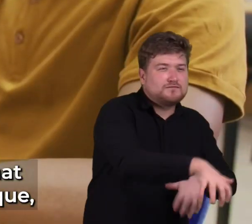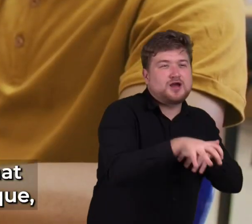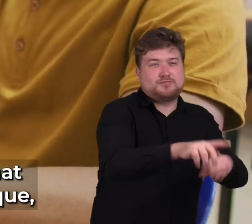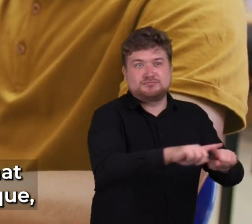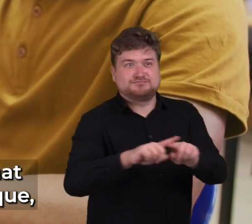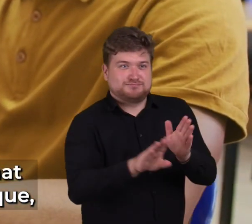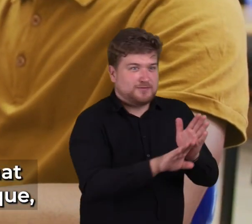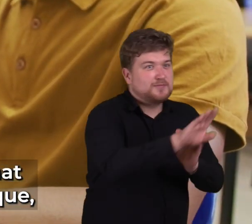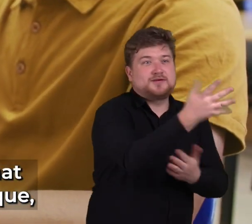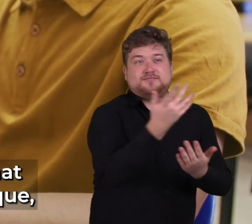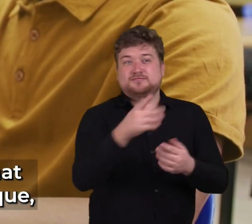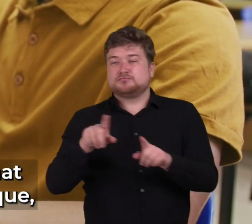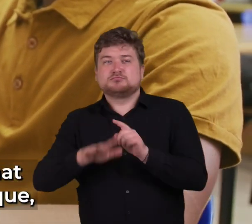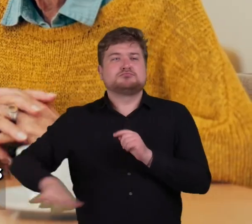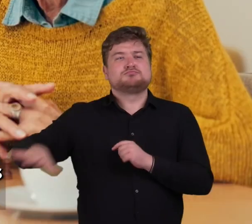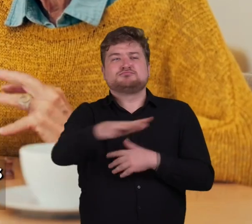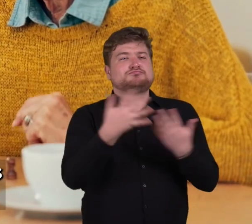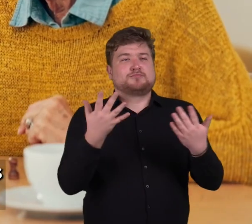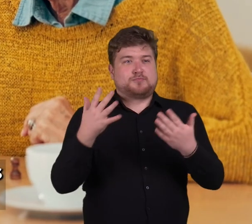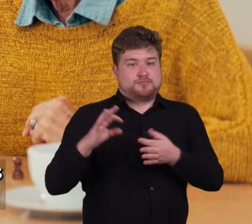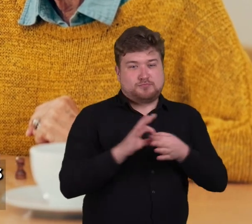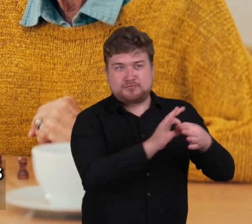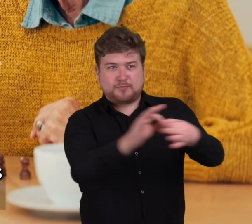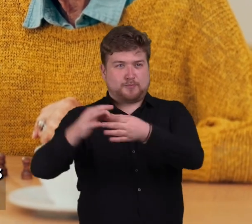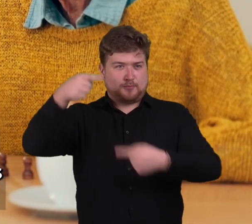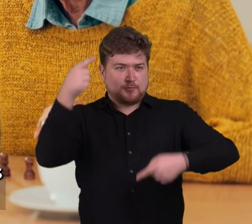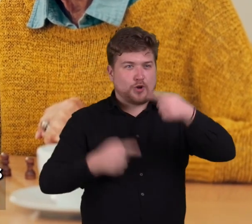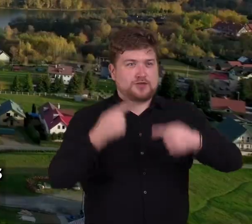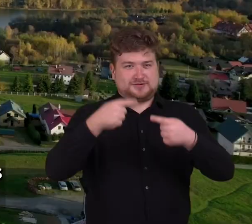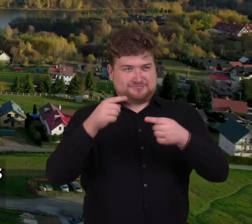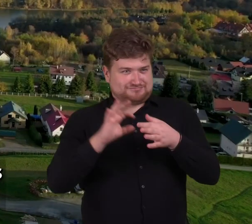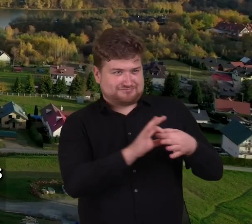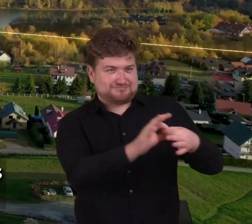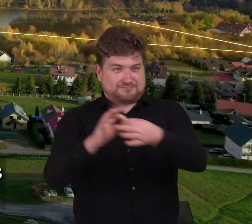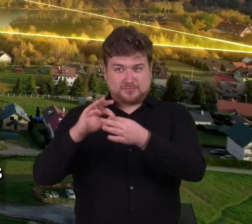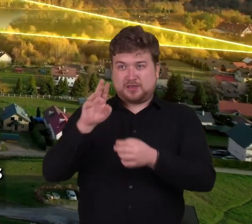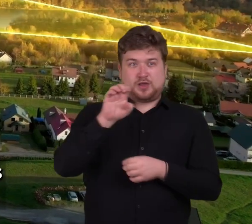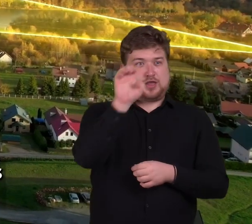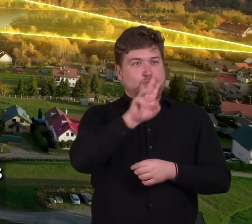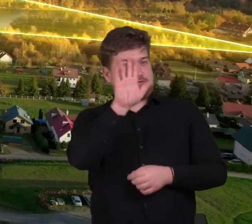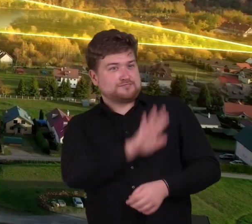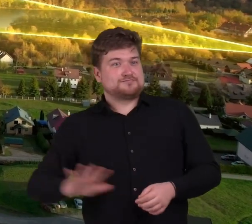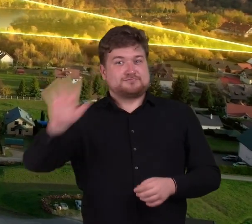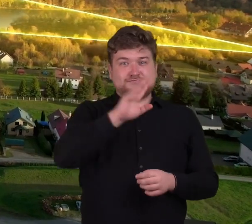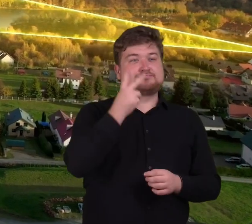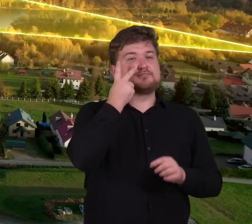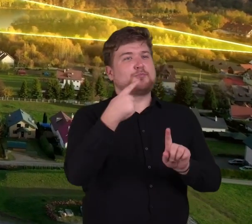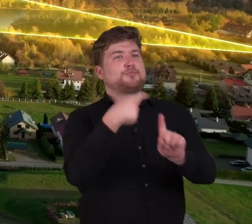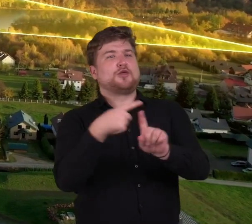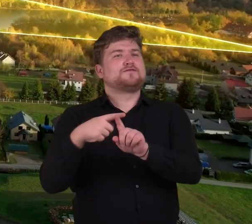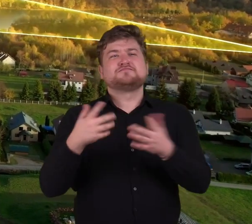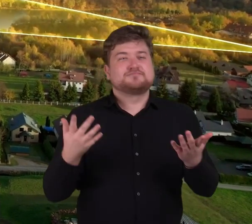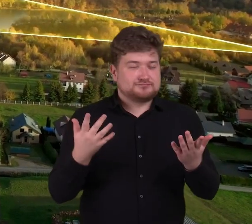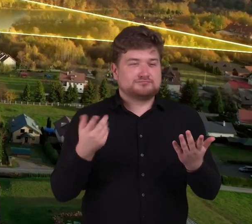wyróżnia politykę spójności Unii Europejskiej, a pozytywne efekty pokazują, że warto iść tą drogą. Dlatego